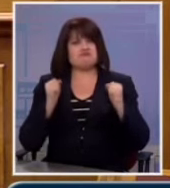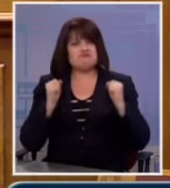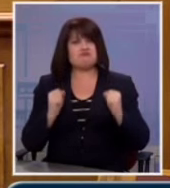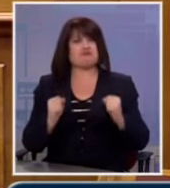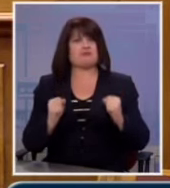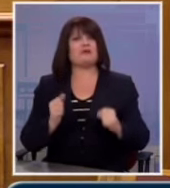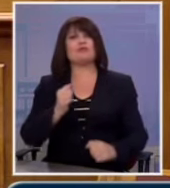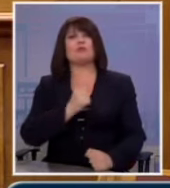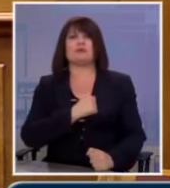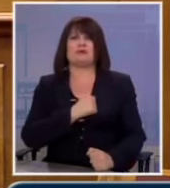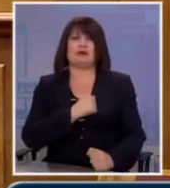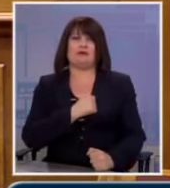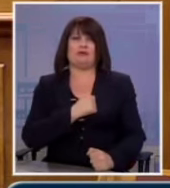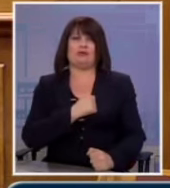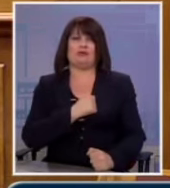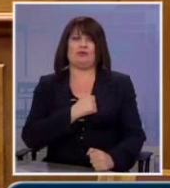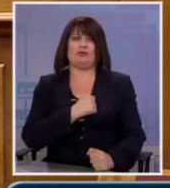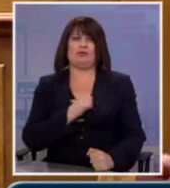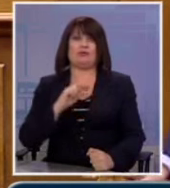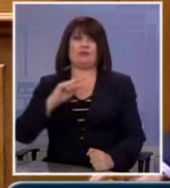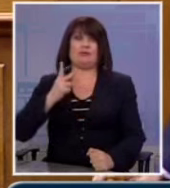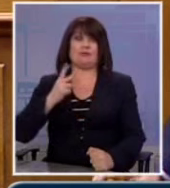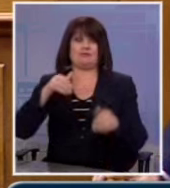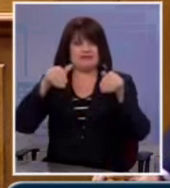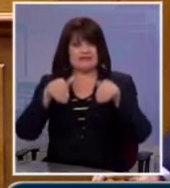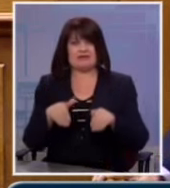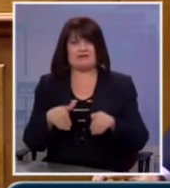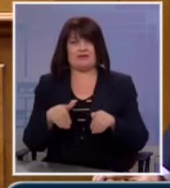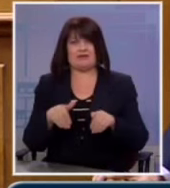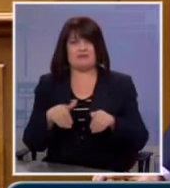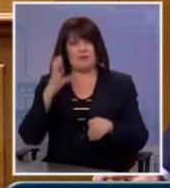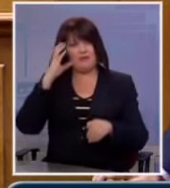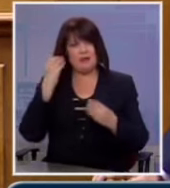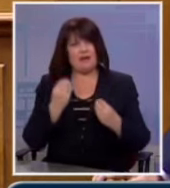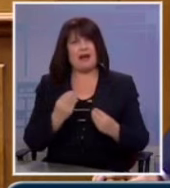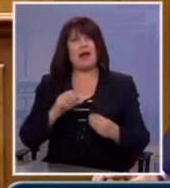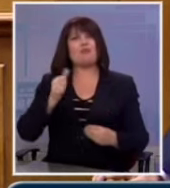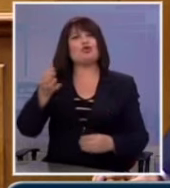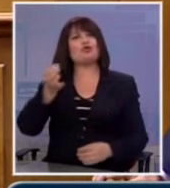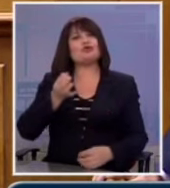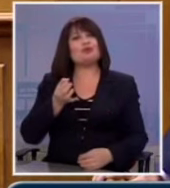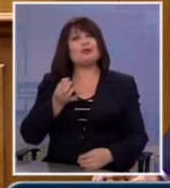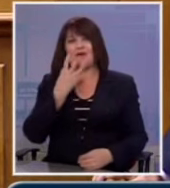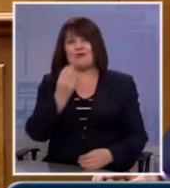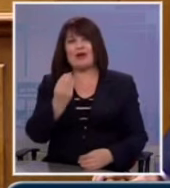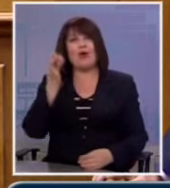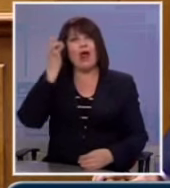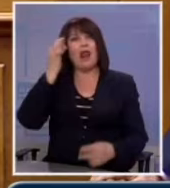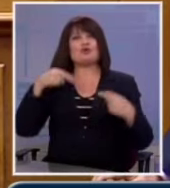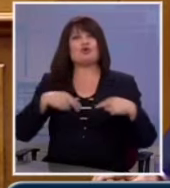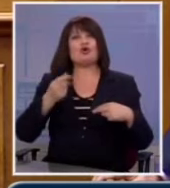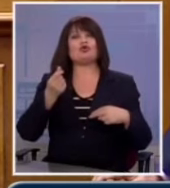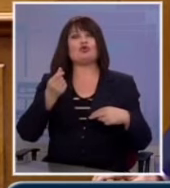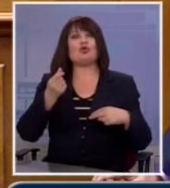την αρχή του διπλού σεβασμού, όπως αν θυμάμαι καλά πρώτος τη διατύπωσε το Φλεβάρι ο Γάλλος Υπουργός